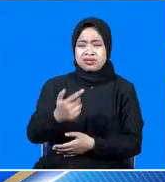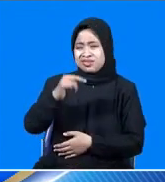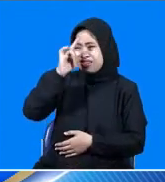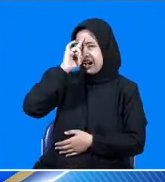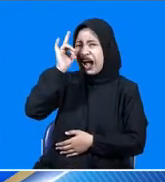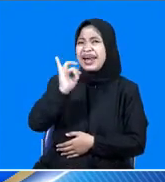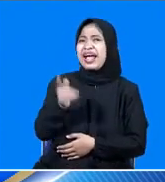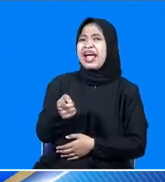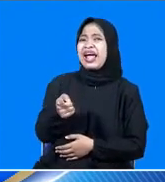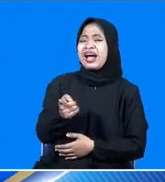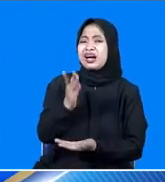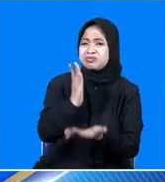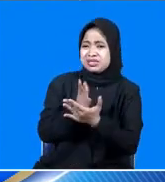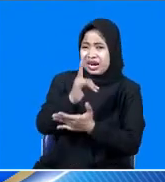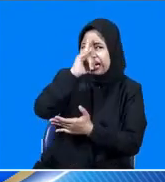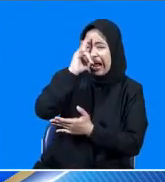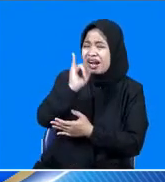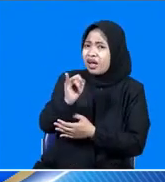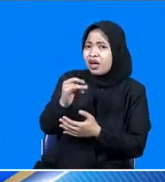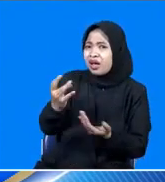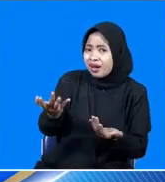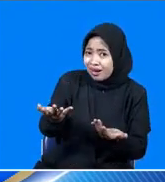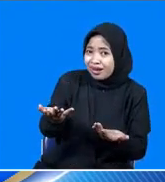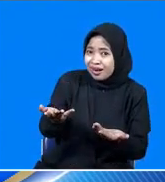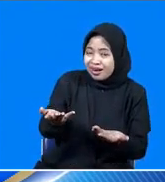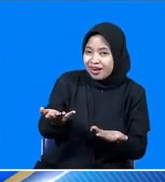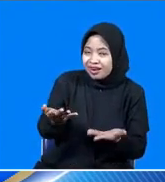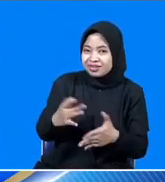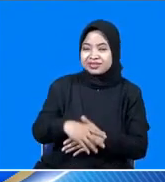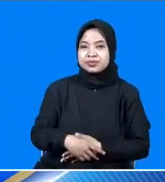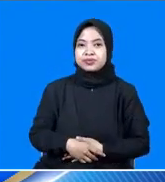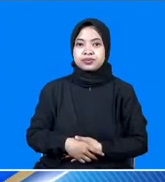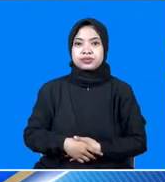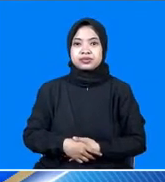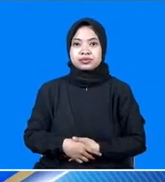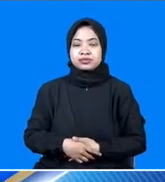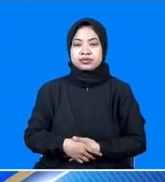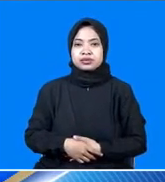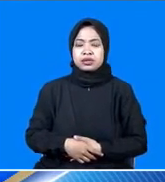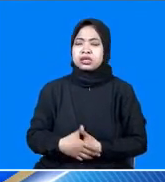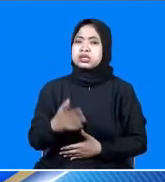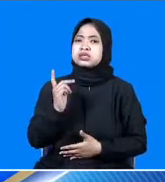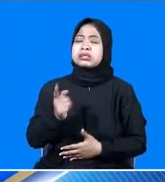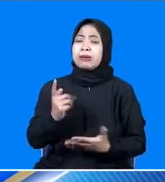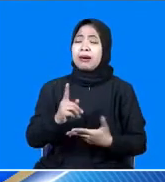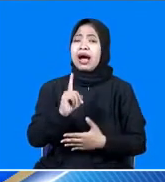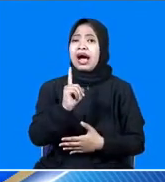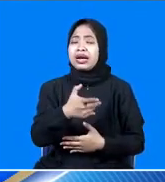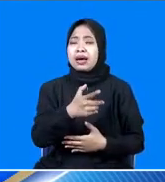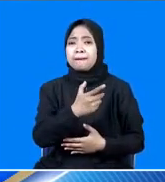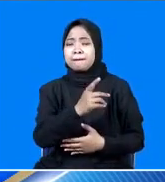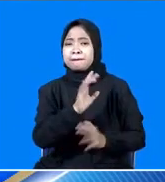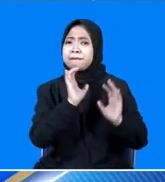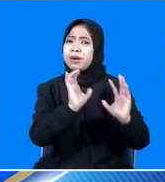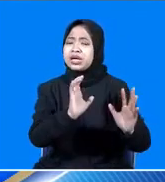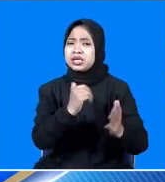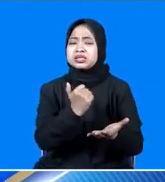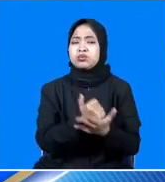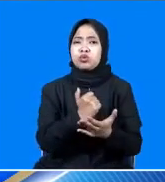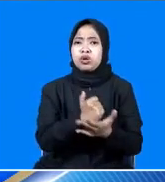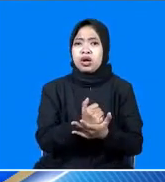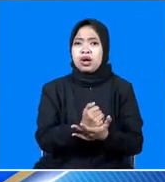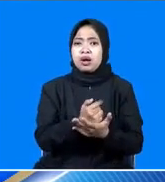aneh kebijakan ini ya yang hari Legacy ini karena ada berbagai macam